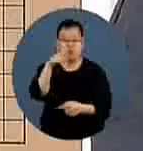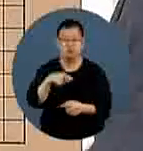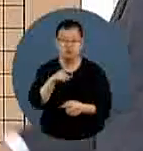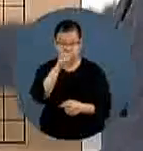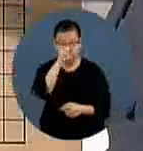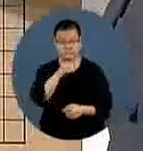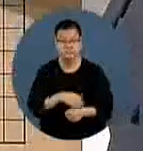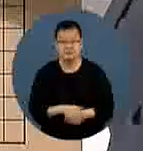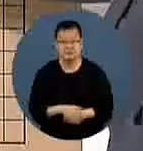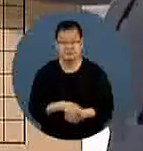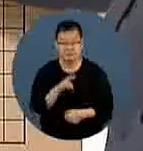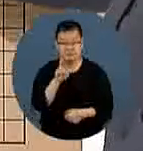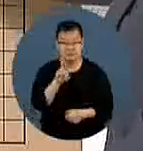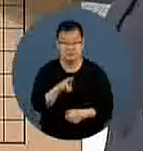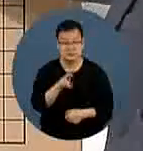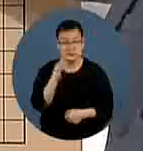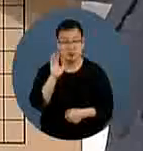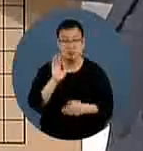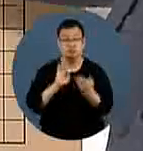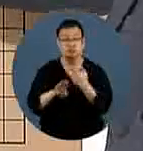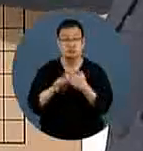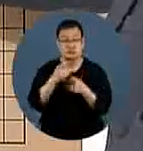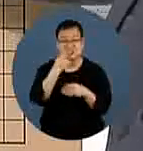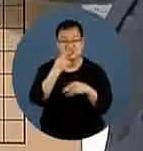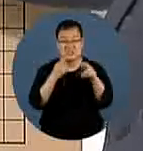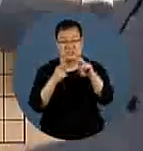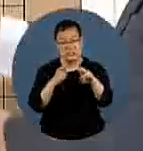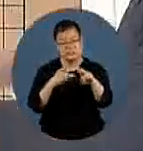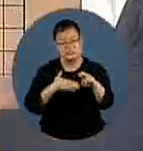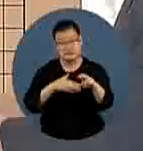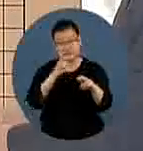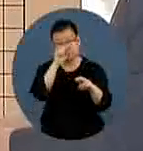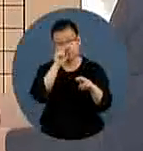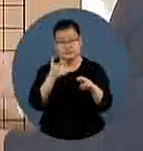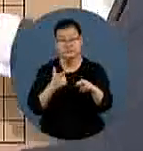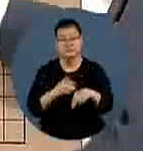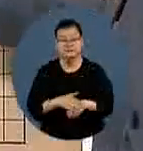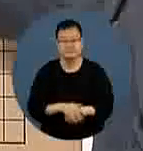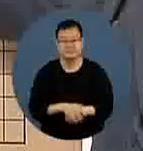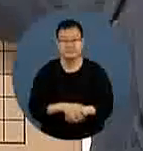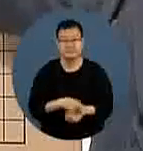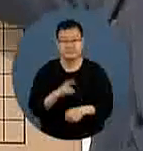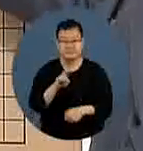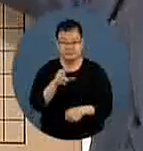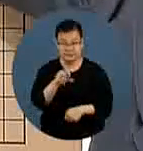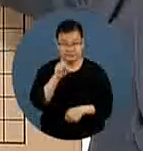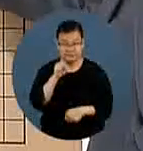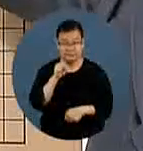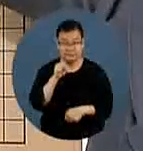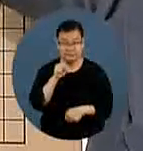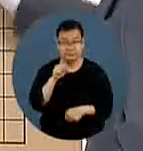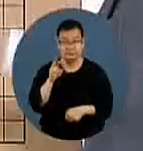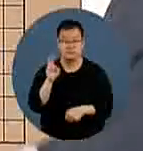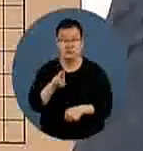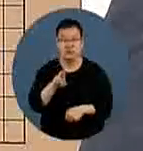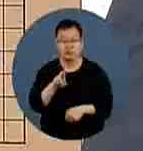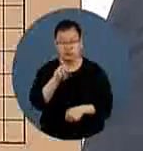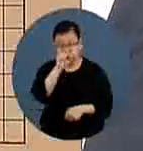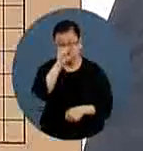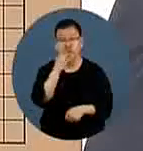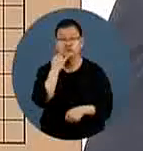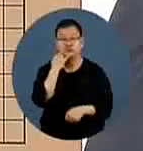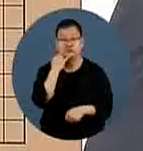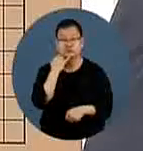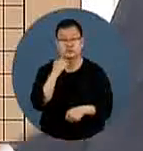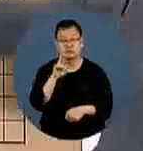되겠습니다. 이 느는 수는 나중에 이런 데를 얻어맞아서 기분이 나쁘죠. 이렇게 하면 따낼 때 지금도 이게 좋은 수예요. 여기요. 네,